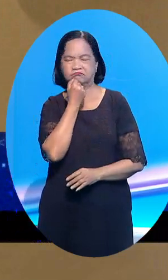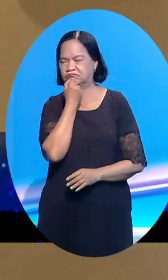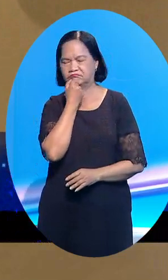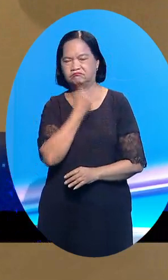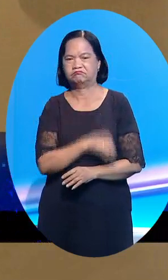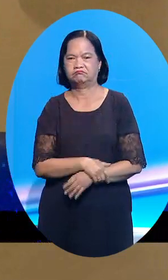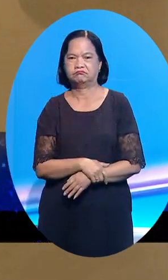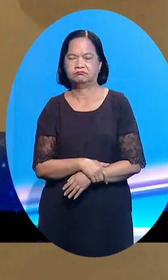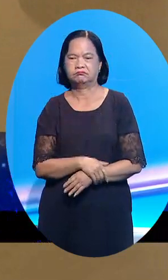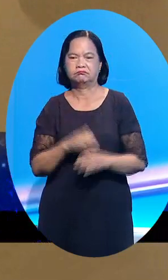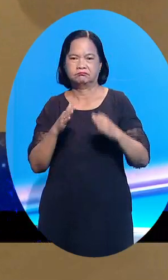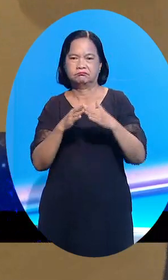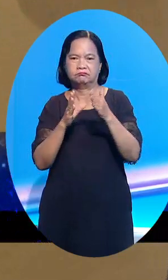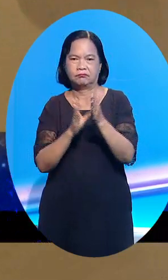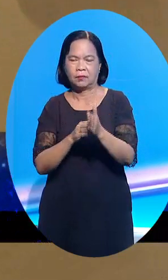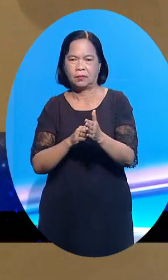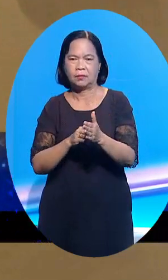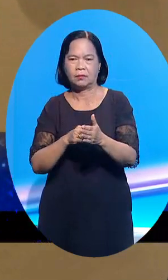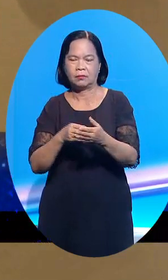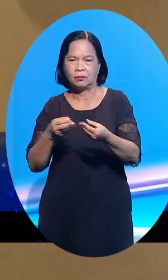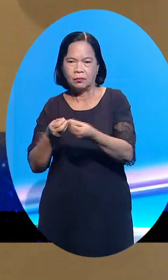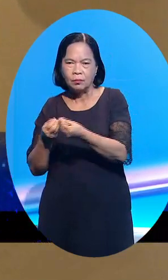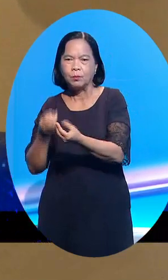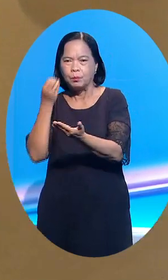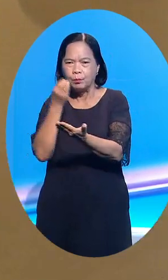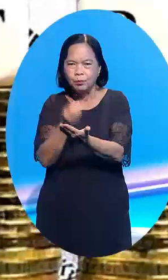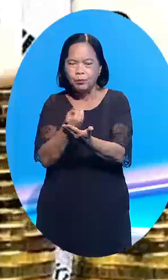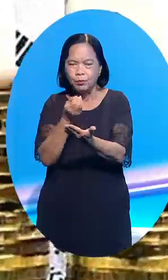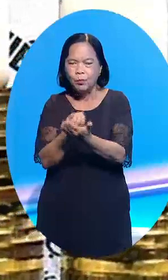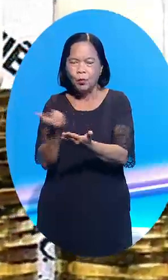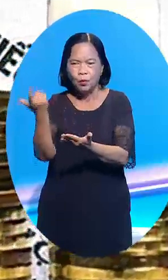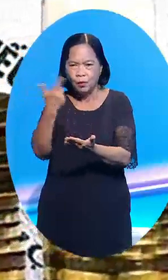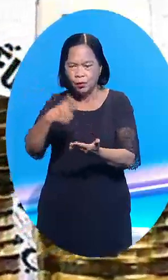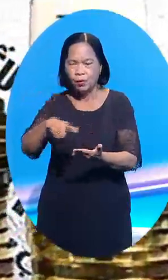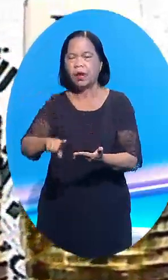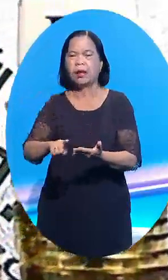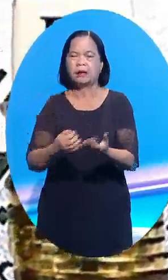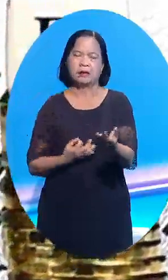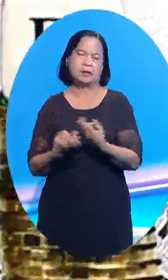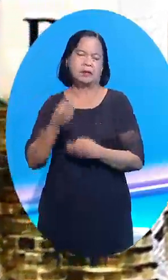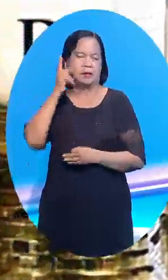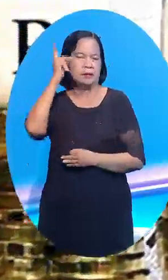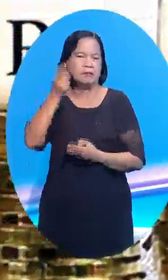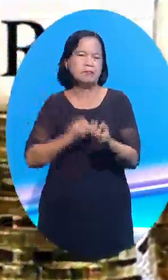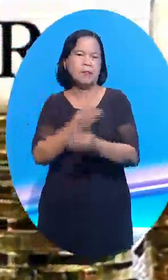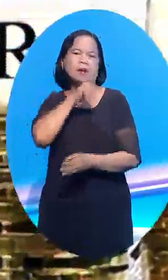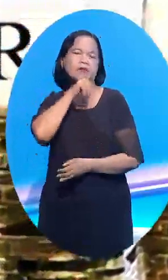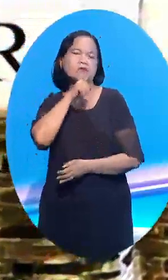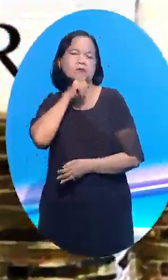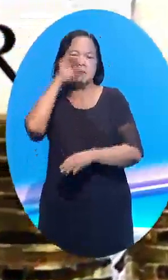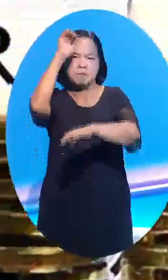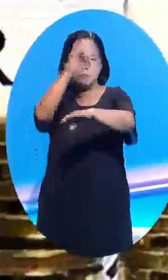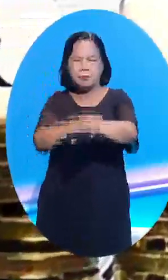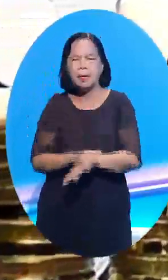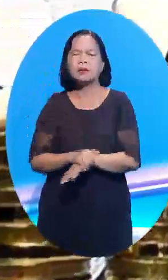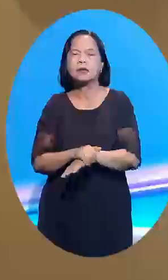là các cái doanh nghiệp bất động sản họ phải tìm cách huy động cái nguồn vốn để mua lại cái trái phiếu trước hạn. Trong lúc mà thị trường đang khó khăn, không bán được hàng mà bắt buộc phải huy động